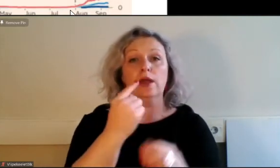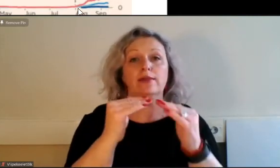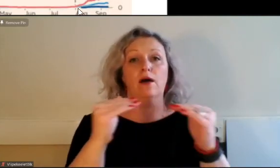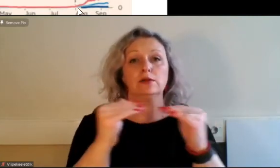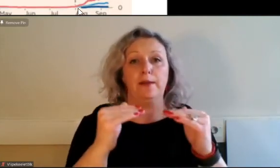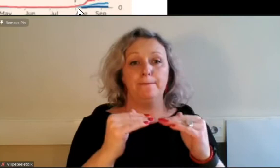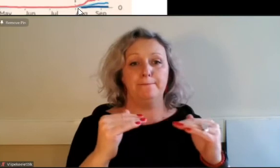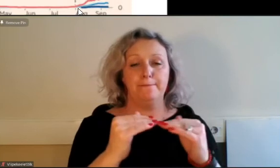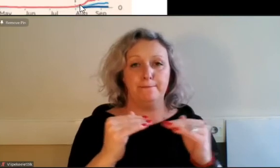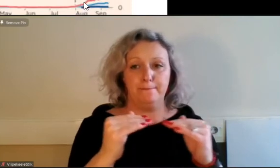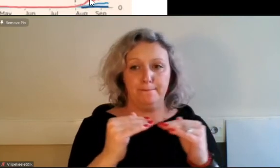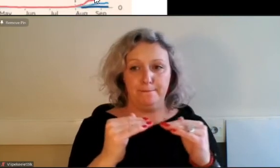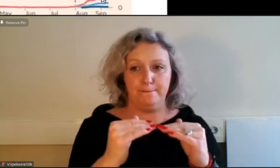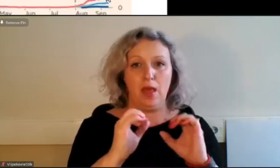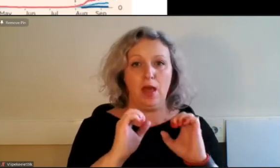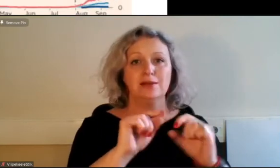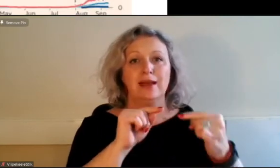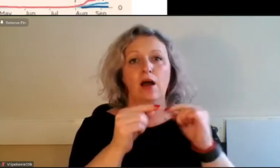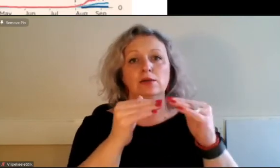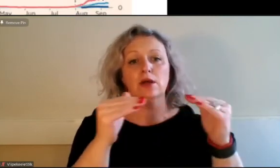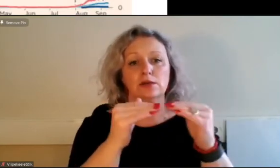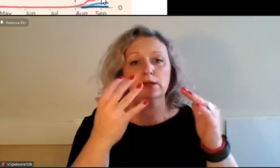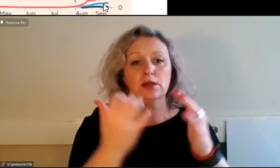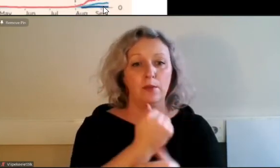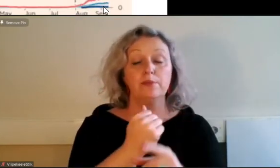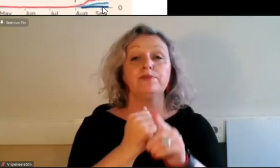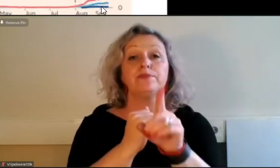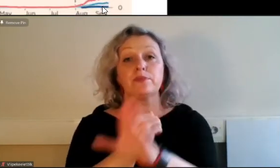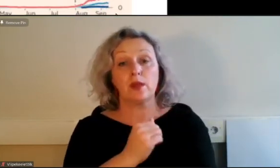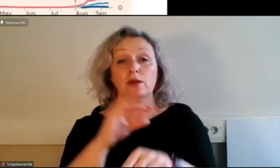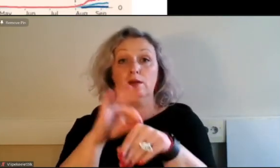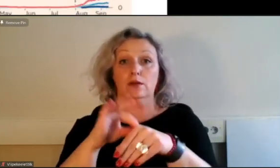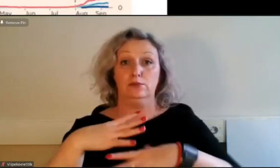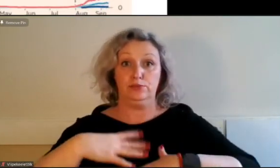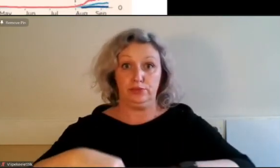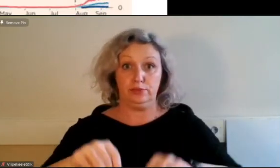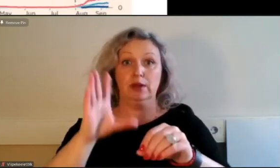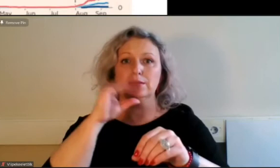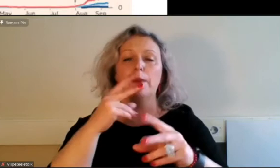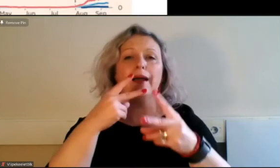Ja surmad täpselt sama domineerivad vaktsineerimata inimesed ja kolmandad